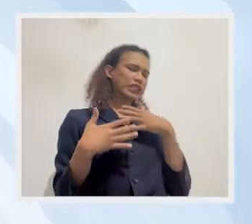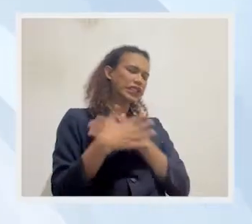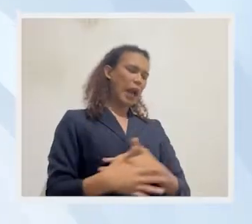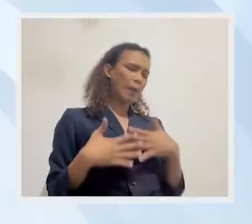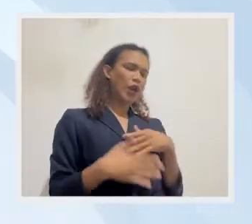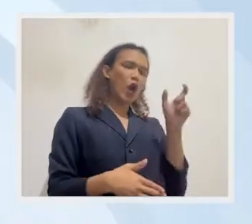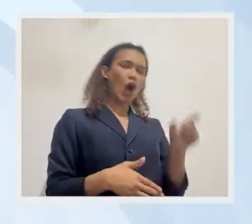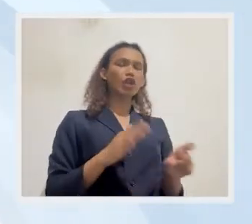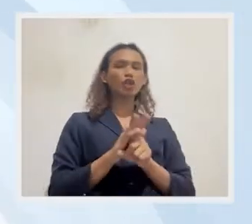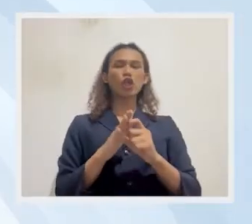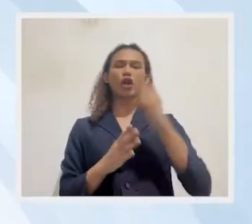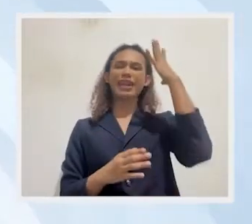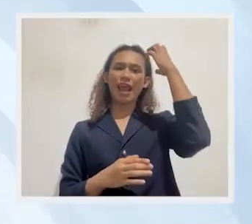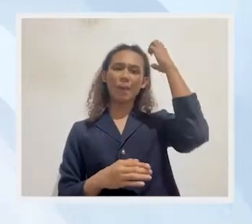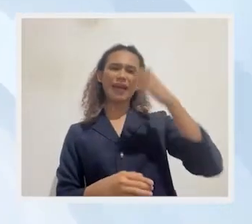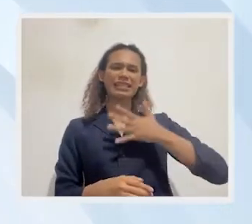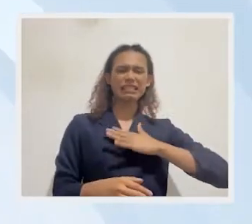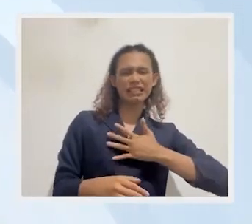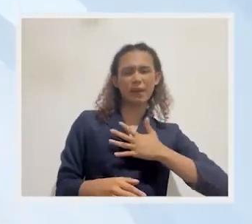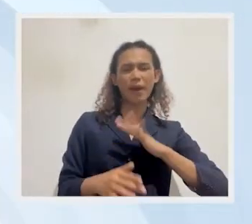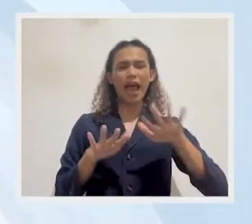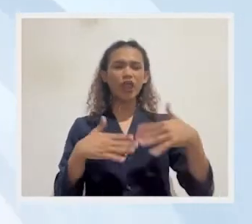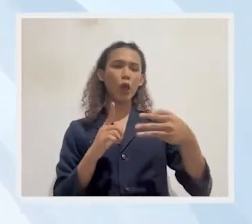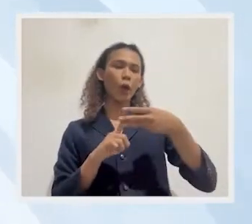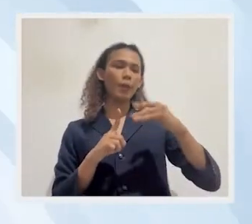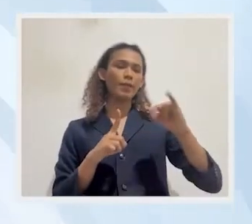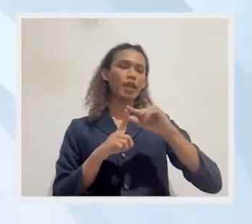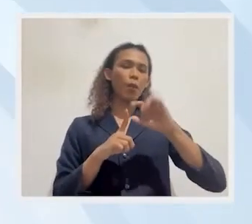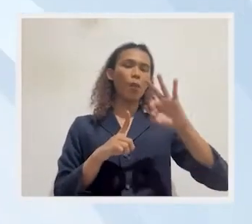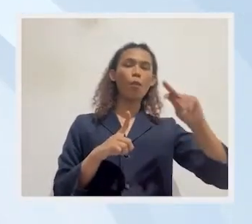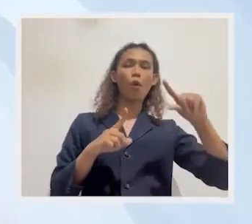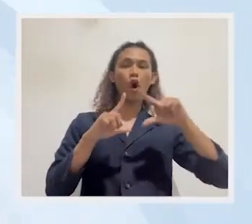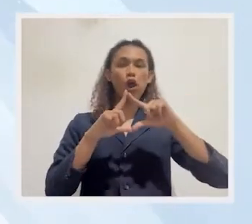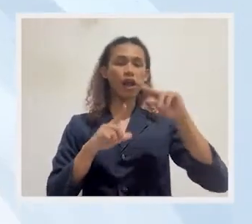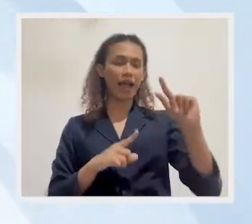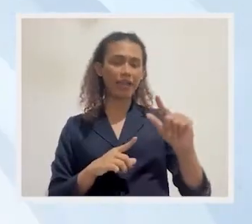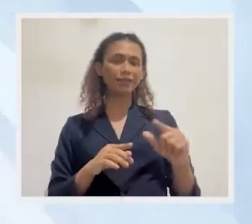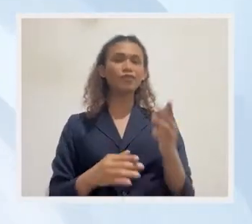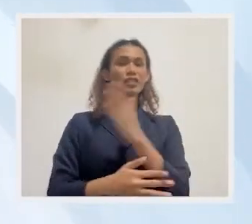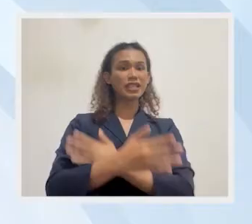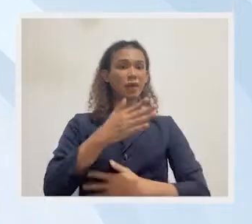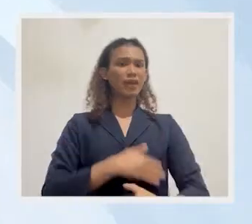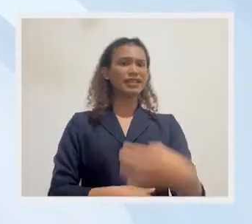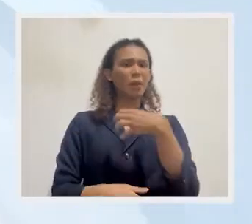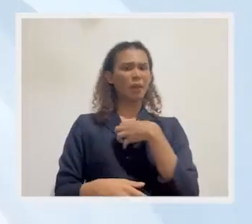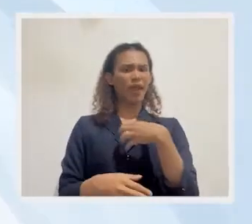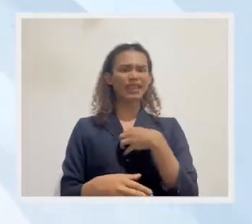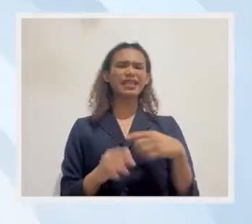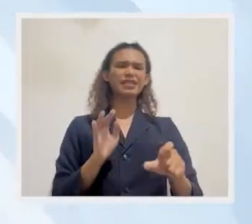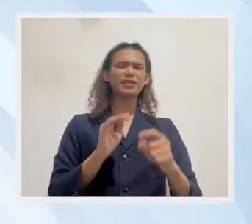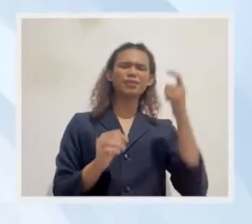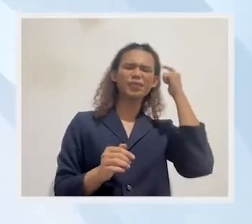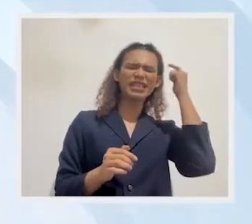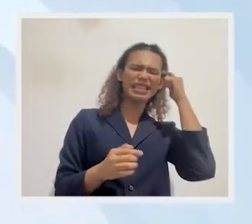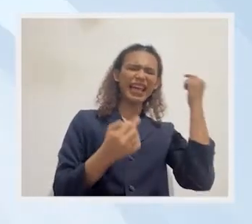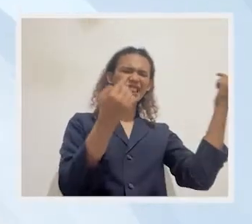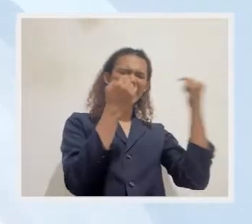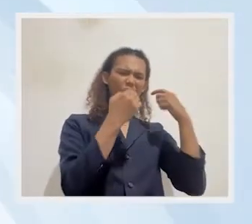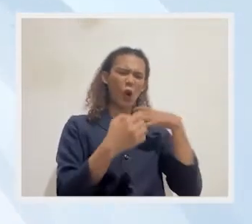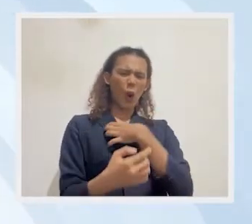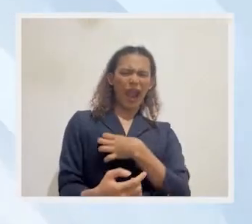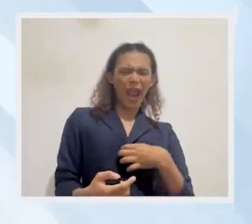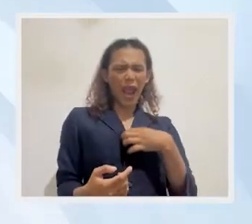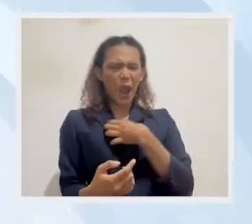seperti depresi, kecemasan, atau gangguan bipolar. Disabilitas mental adalah terganggunya fungsi pikir,